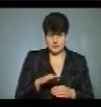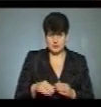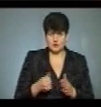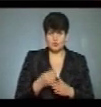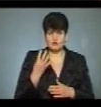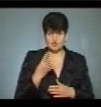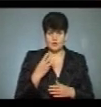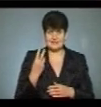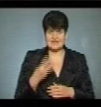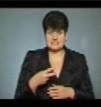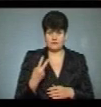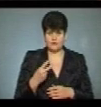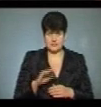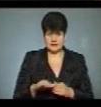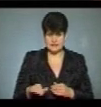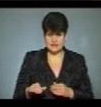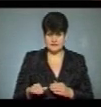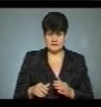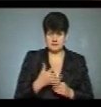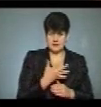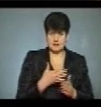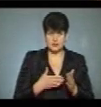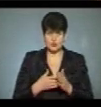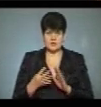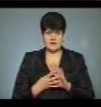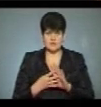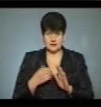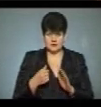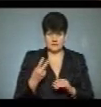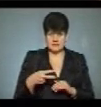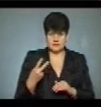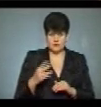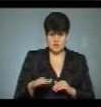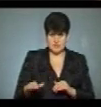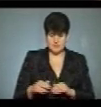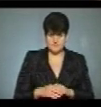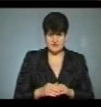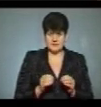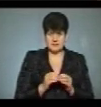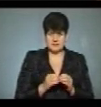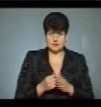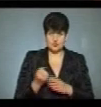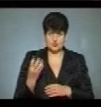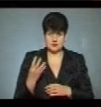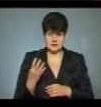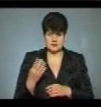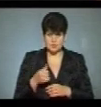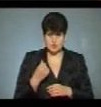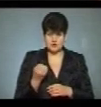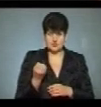років 32 дітей, від 5 до 9 років 22 дітей, від 10 до 14